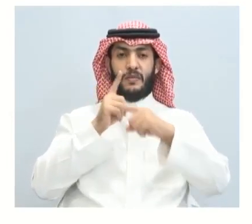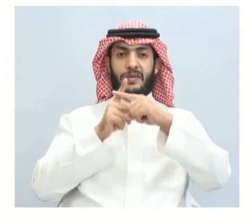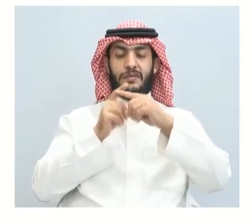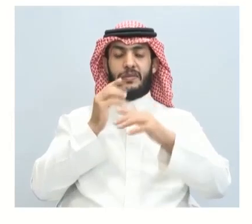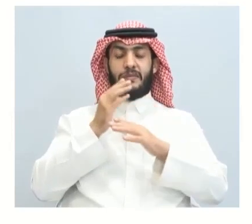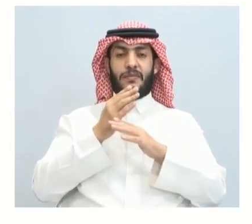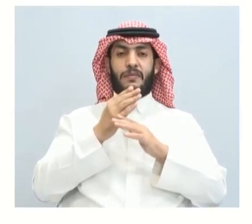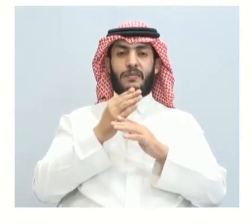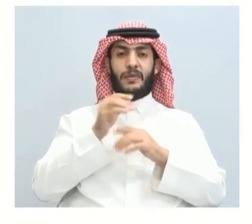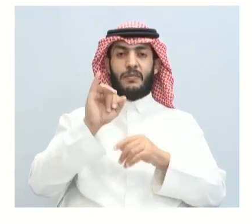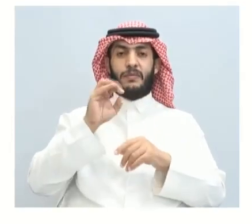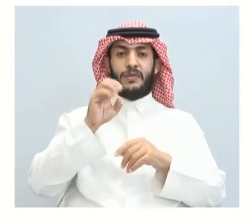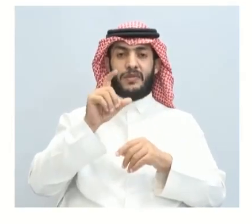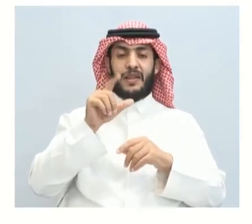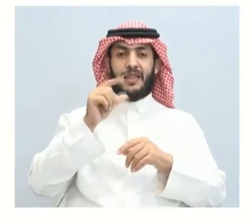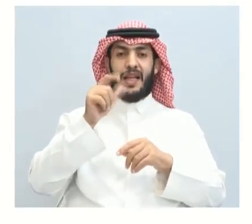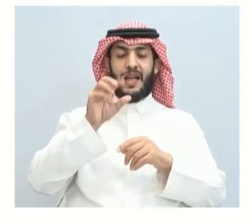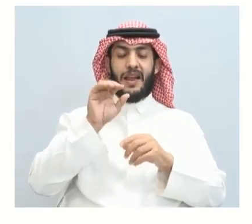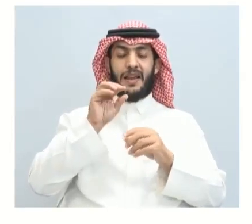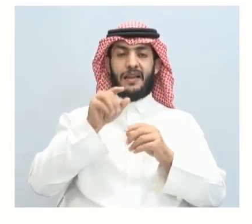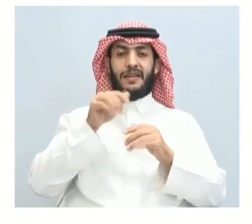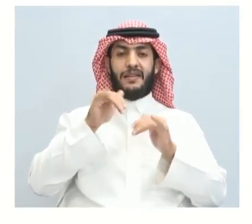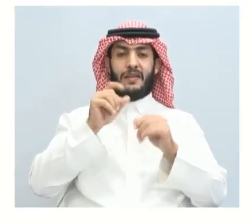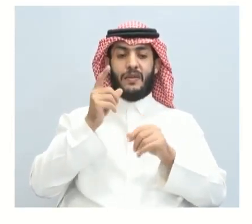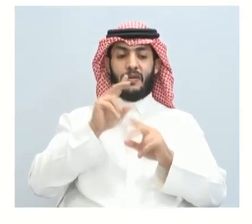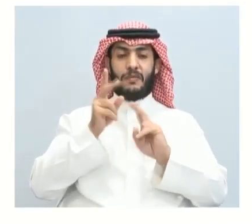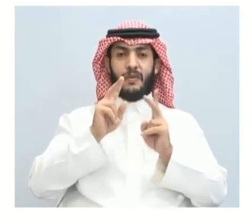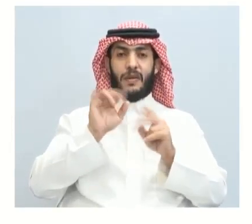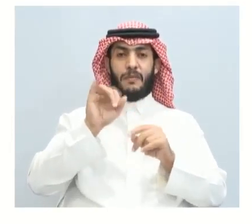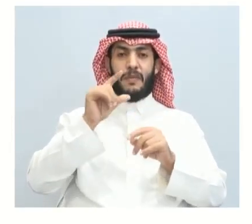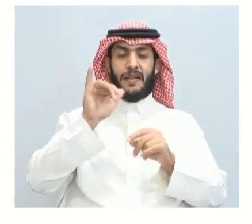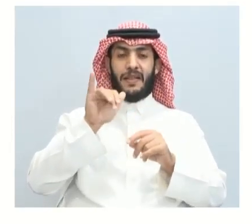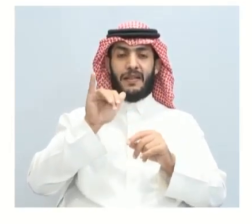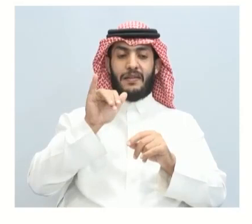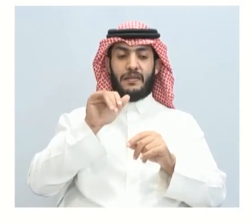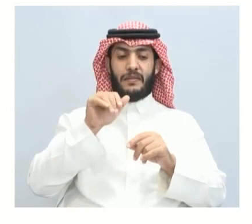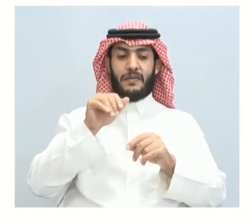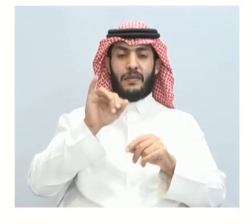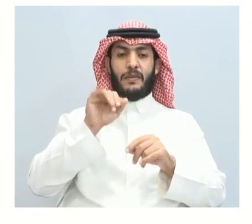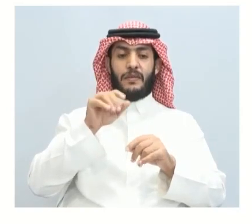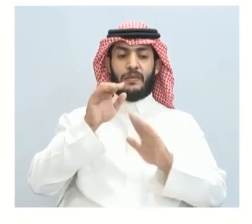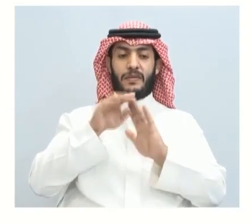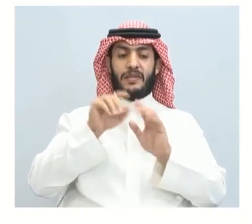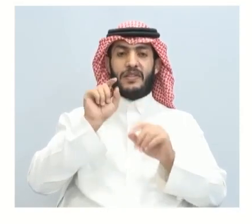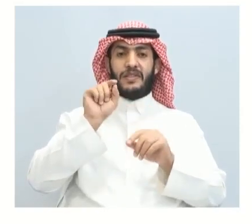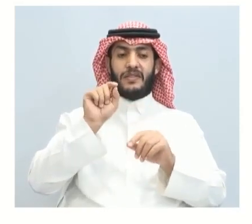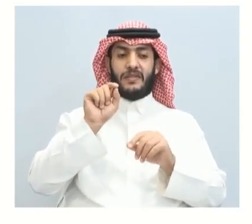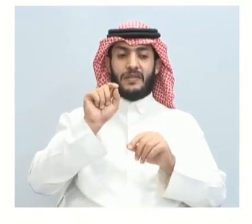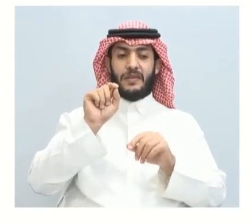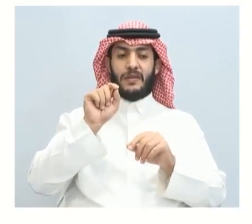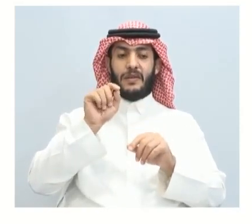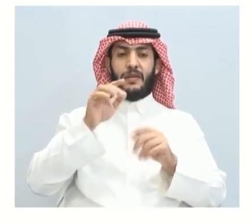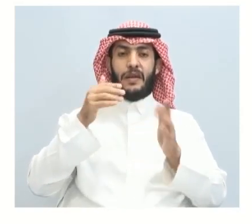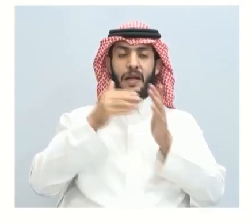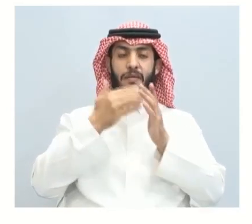لانه يكون مجال الداله هو مدى الداله الاخرى فمدى هنا مدى الواي حيكون من الصفر الى